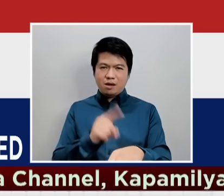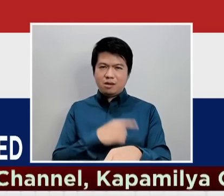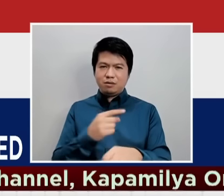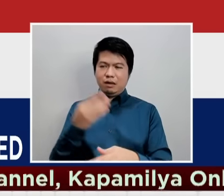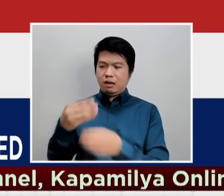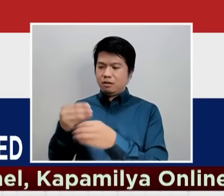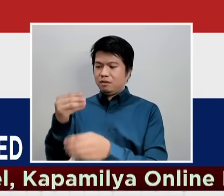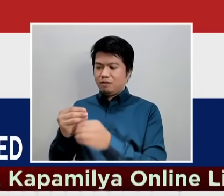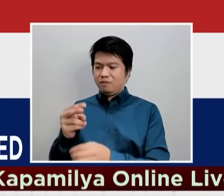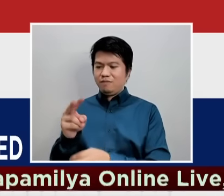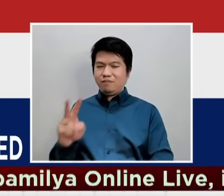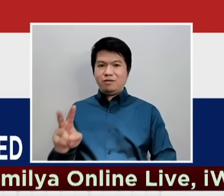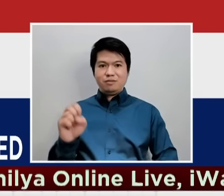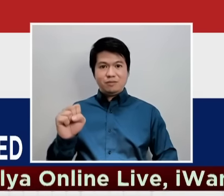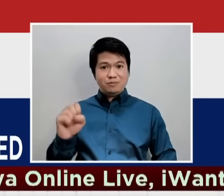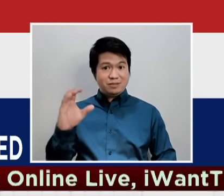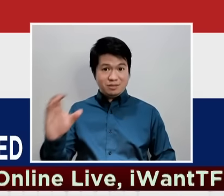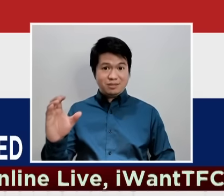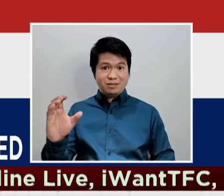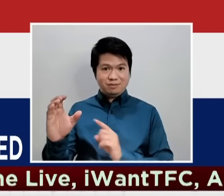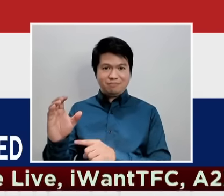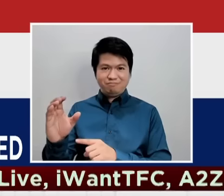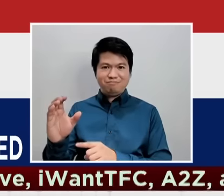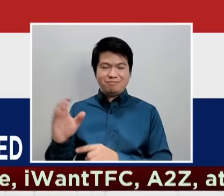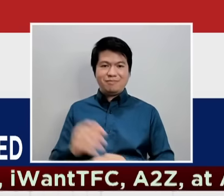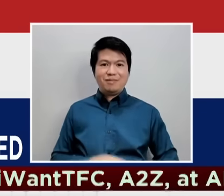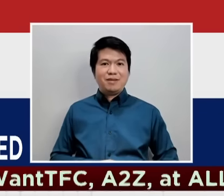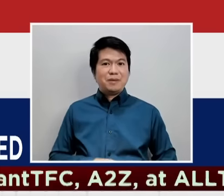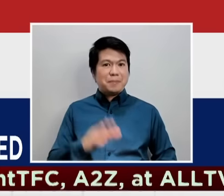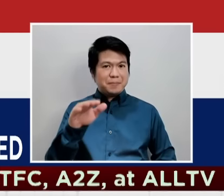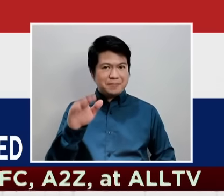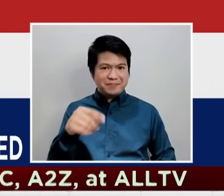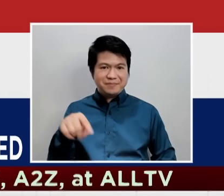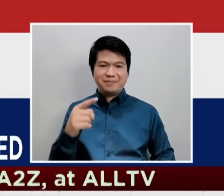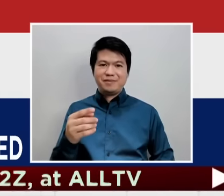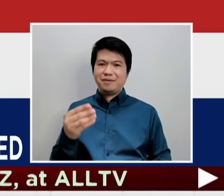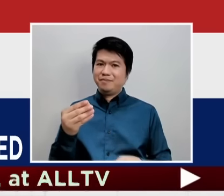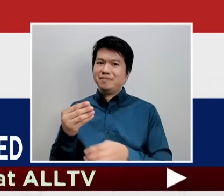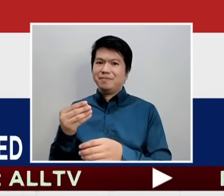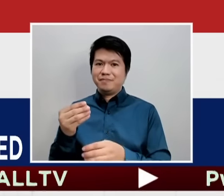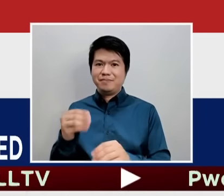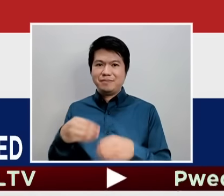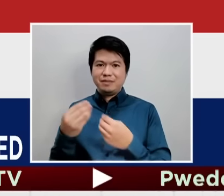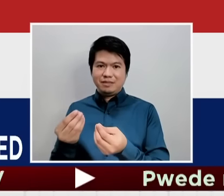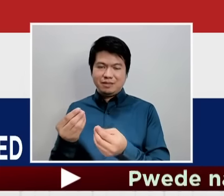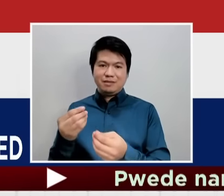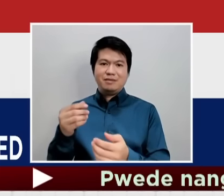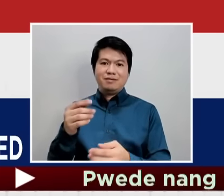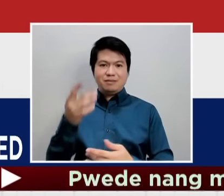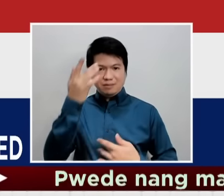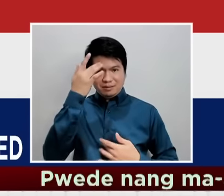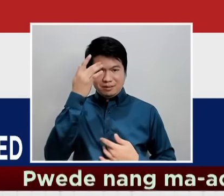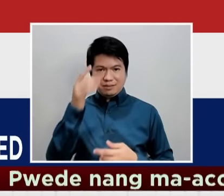service credits. Nanawagan rin ang grupo na mabigyan ng sick leave at mas mataas na sahod ang mga teacher.